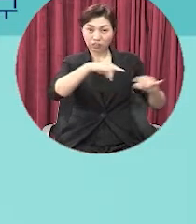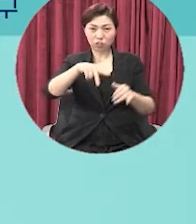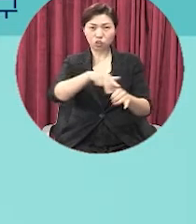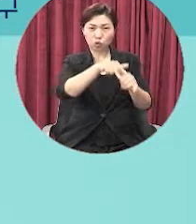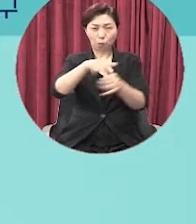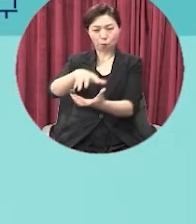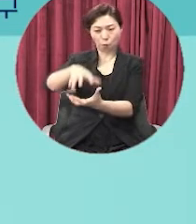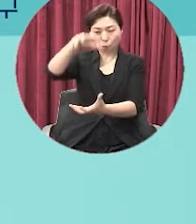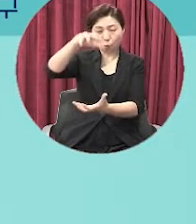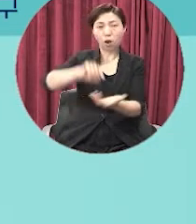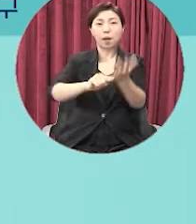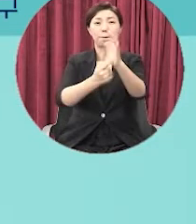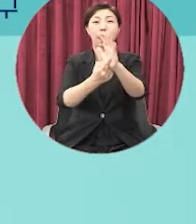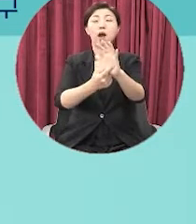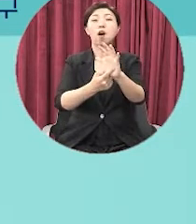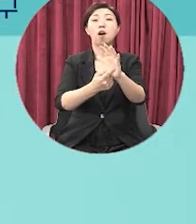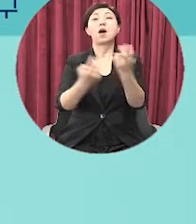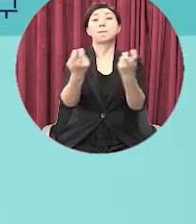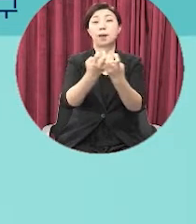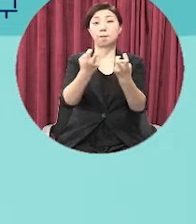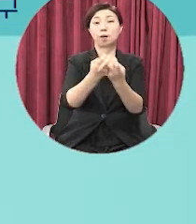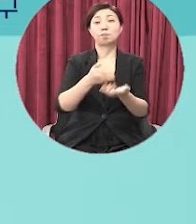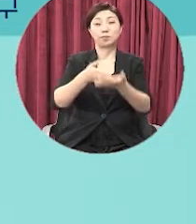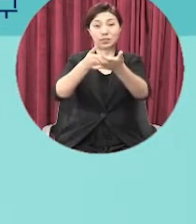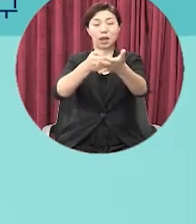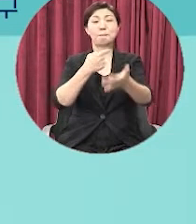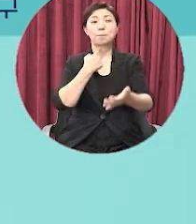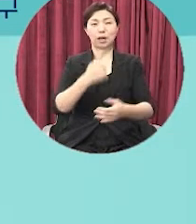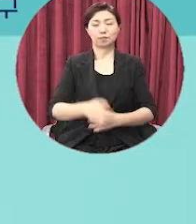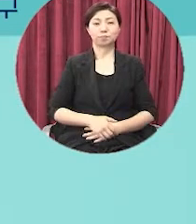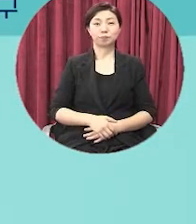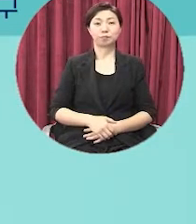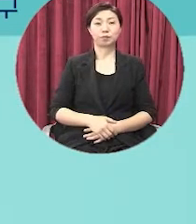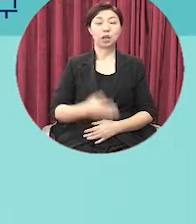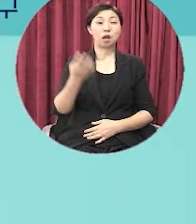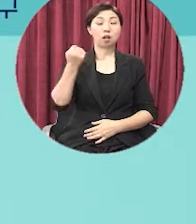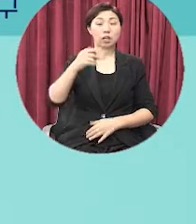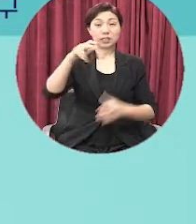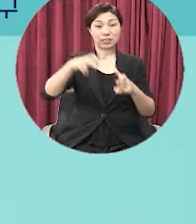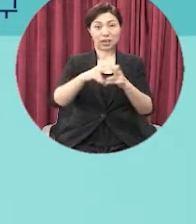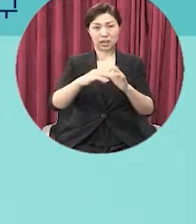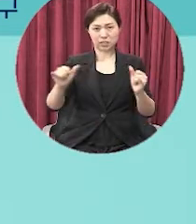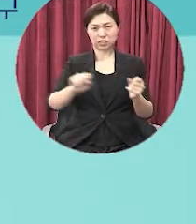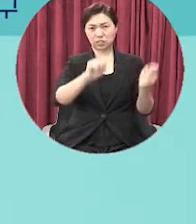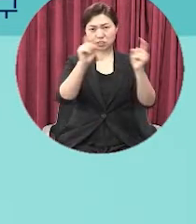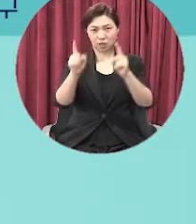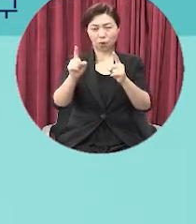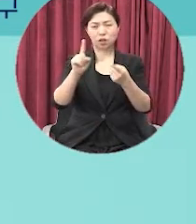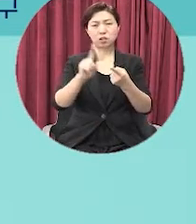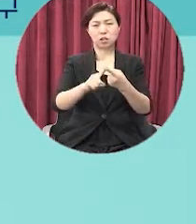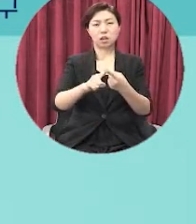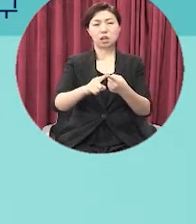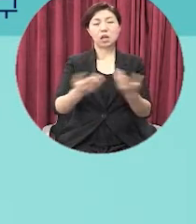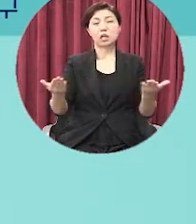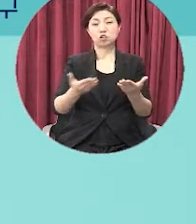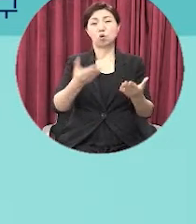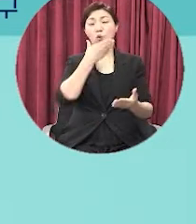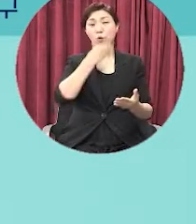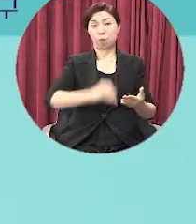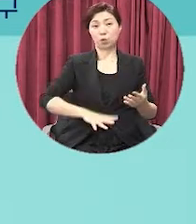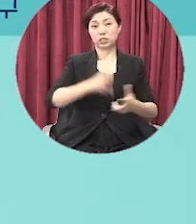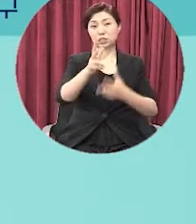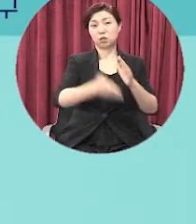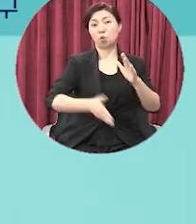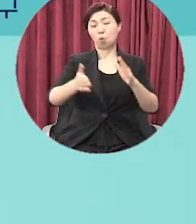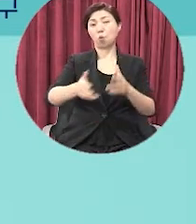드렸구요 아 그 다음에 그 실제로 저희가 마침 절 장애인을 대상으로 근로복지 없다는 3 공단의